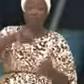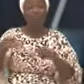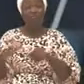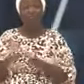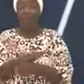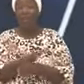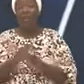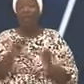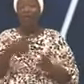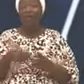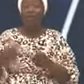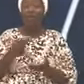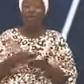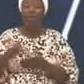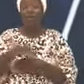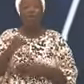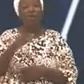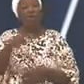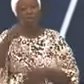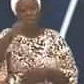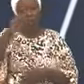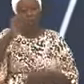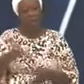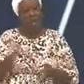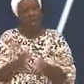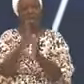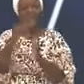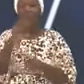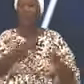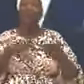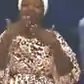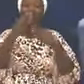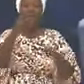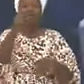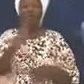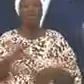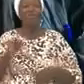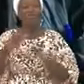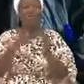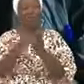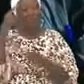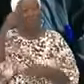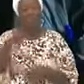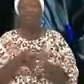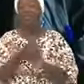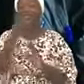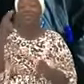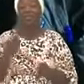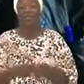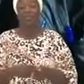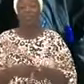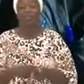tu dois demander au seigneur je remercie il le fera pour toi